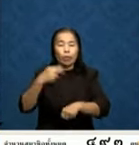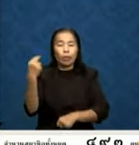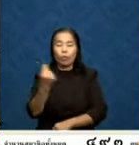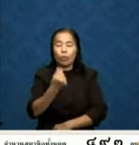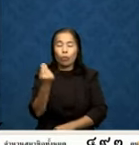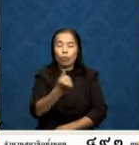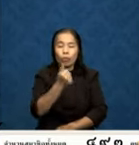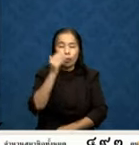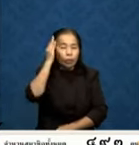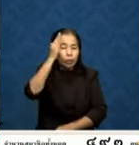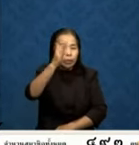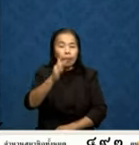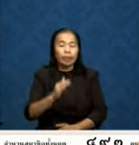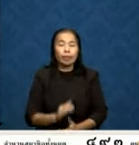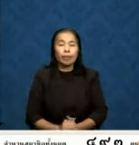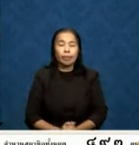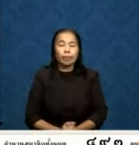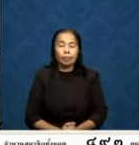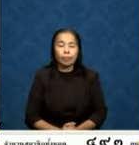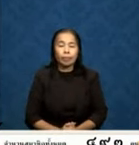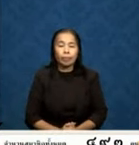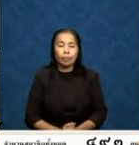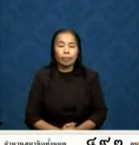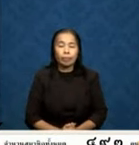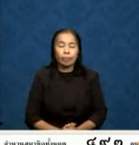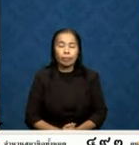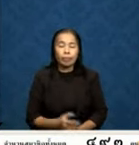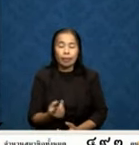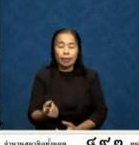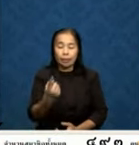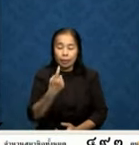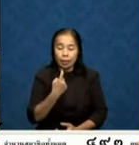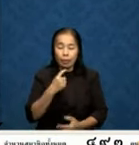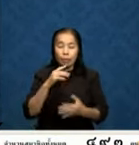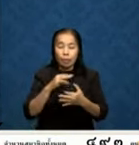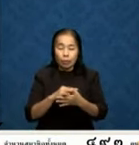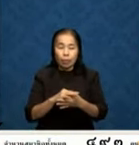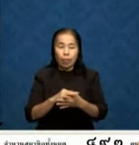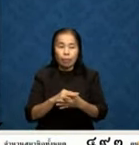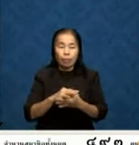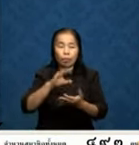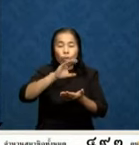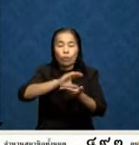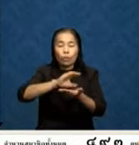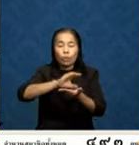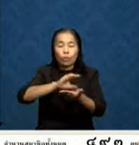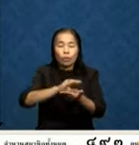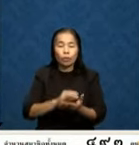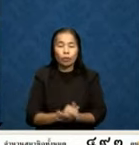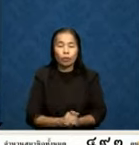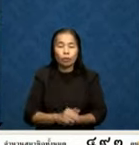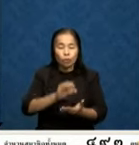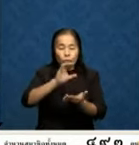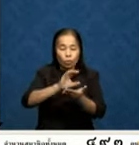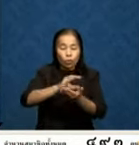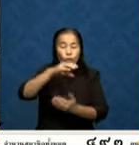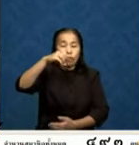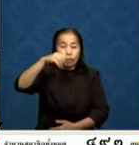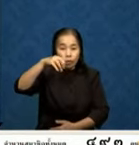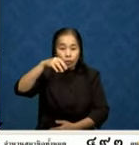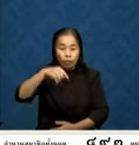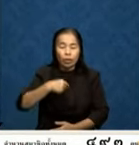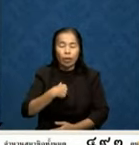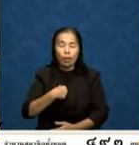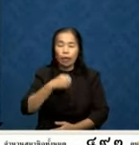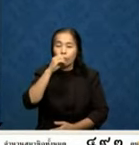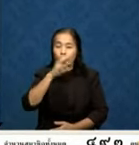ในระยะต่อไปนะครับสำหรับในเรื่องของคำถามที่เกี่ยวกับเรื่องของกองทุนนะครับไฟฟ้านะครับก็อาจจะขอเ